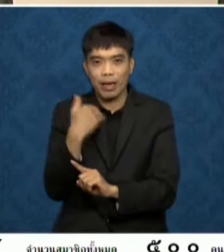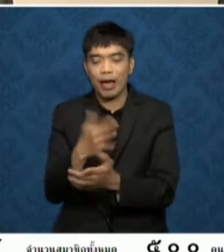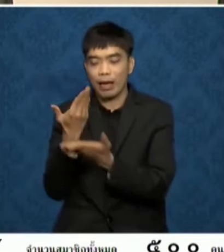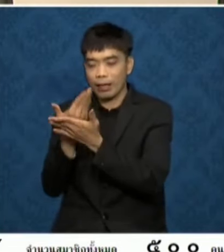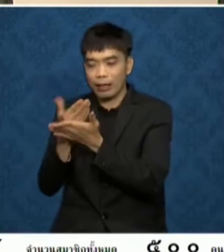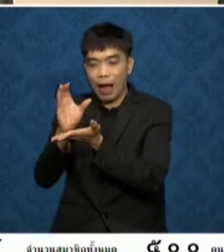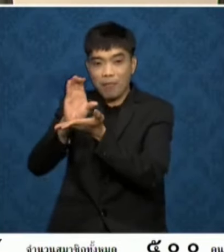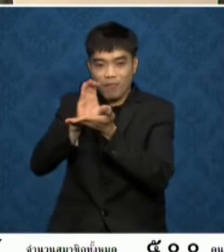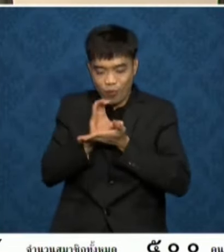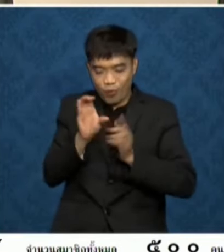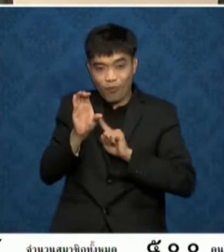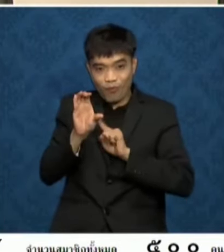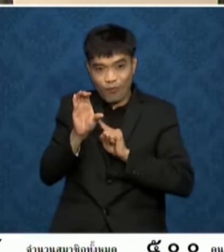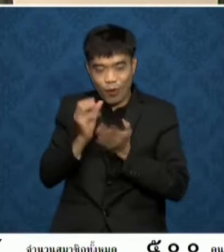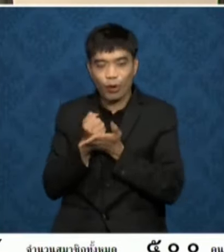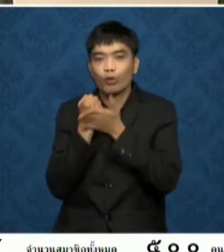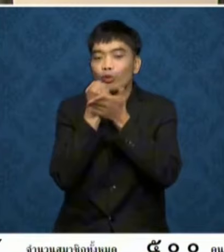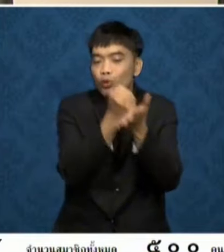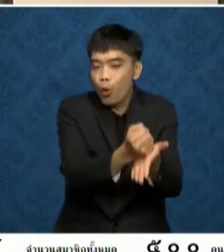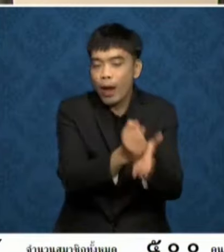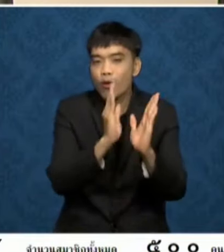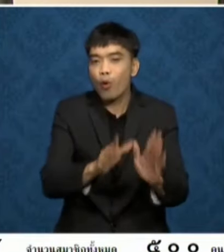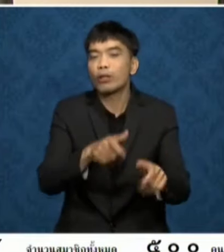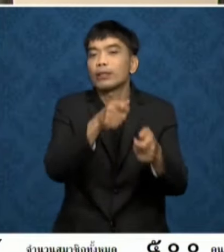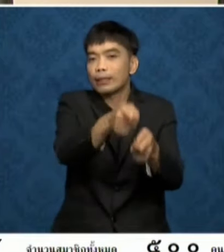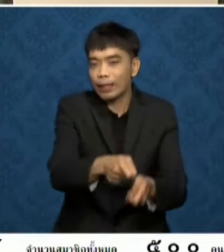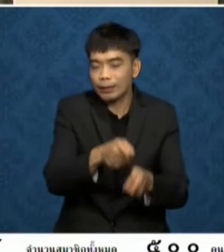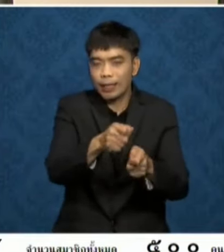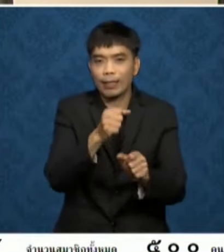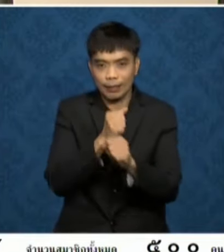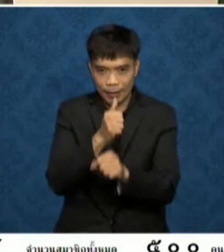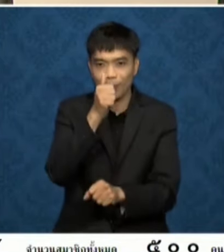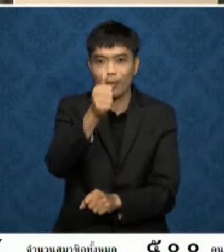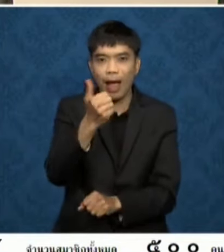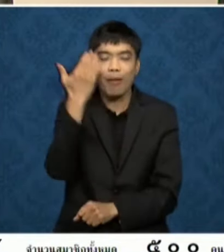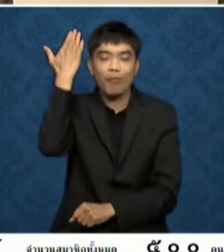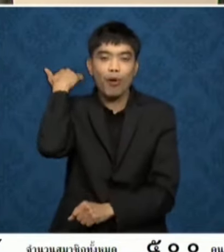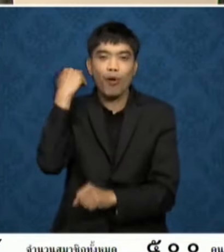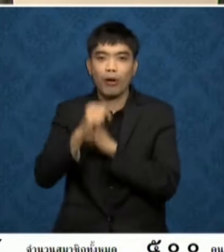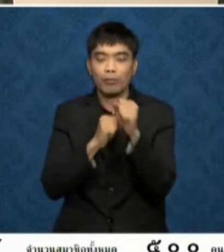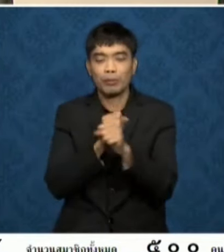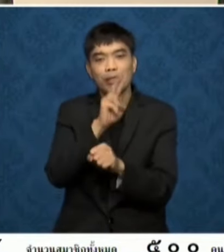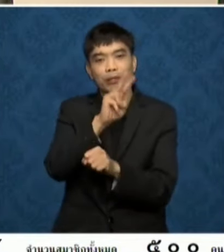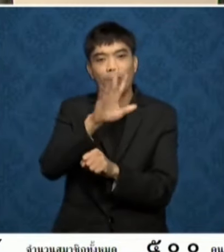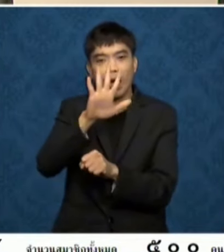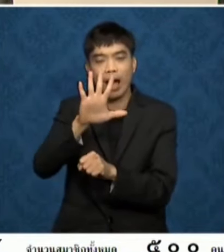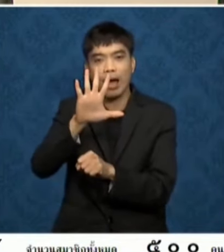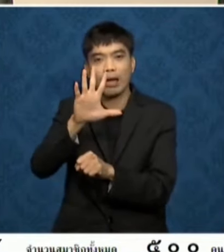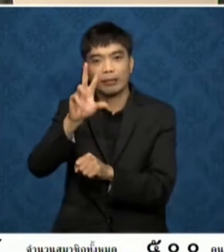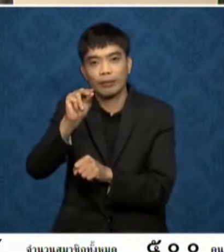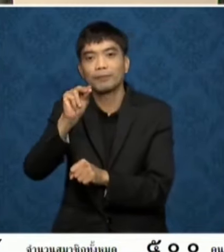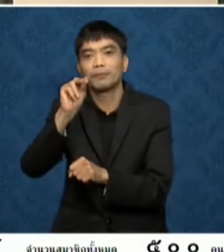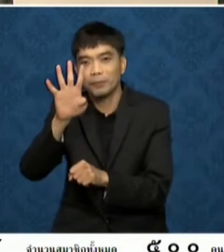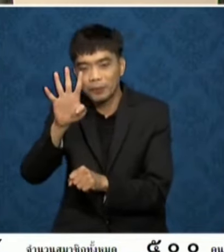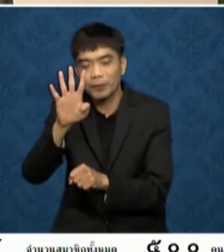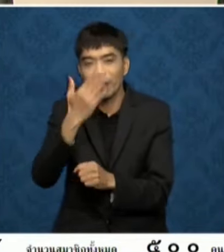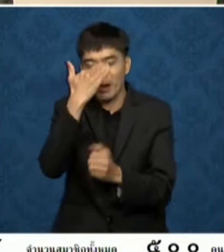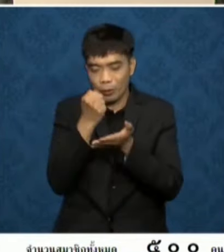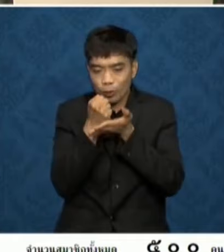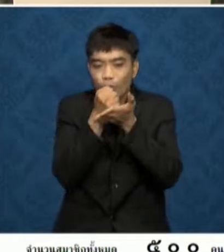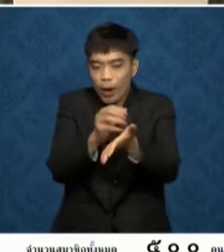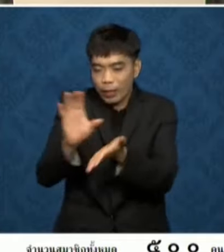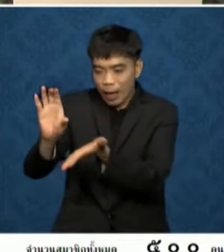รนะคะที่จัดตั้งตามมติคณะรัฐมนตรีเมื่อวันที่19มกราคม2534มีวัตถุประสงค์เพื่อให้การช่วยเหลือเกษตรก